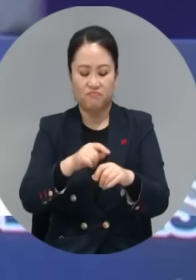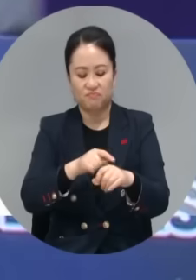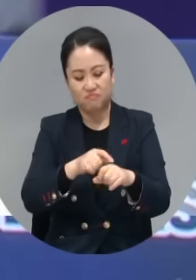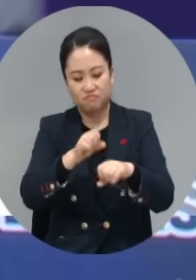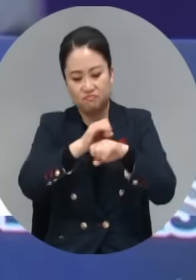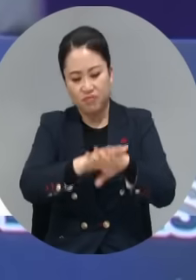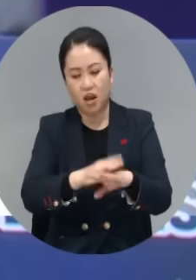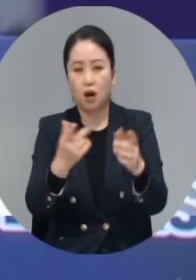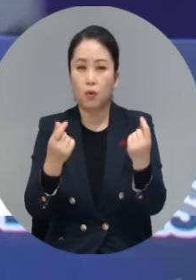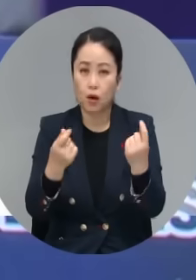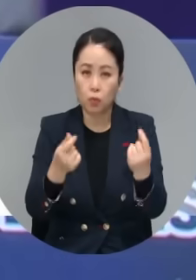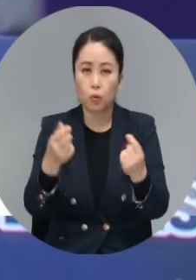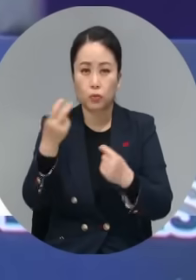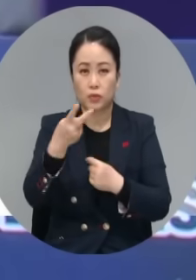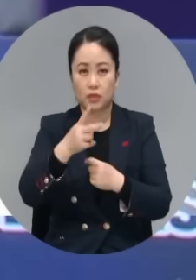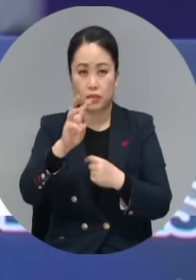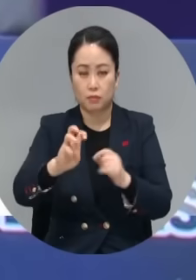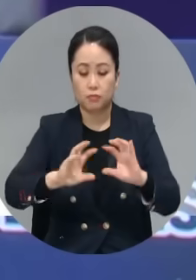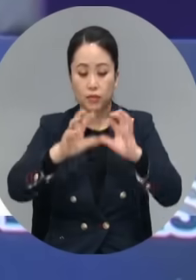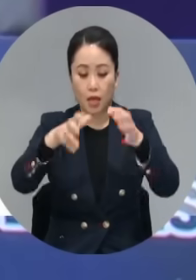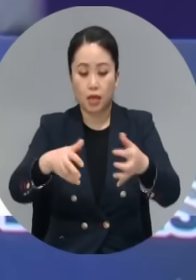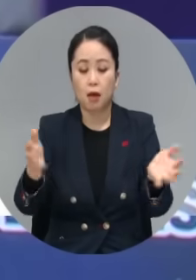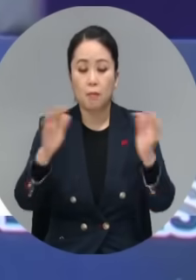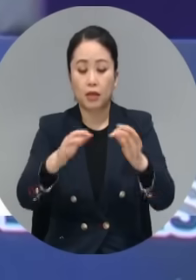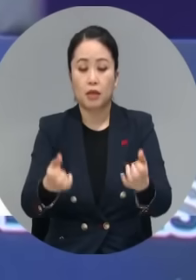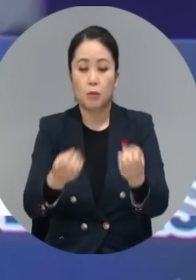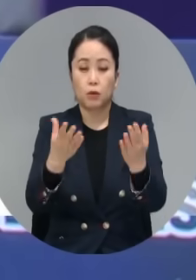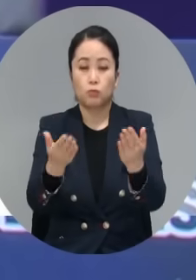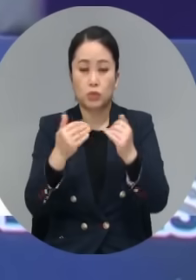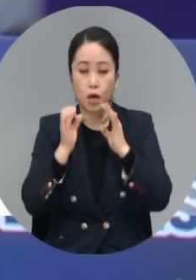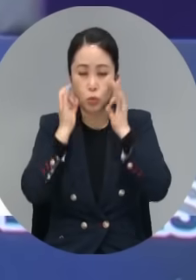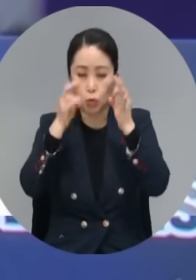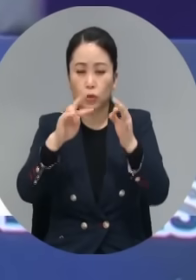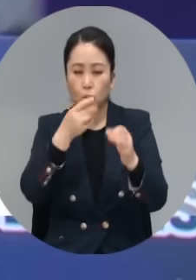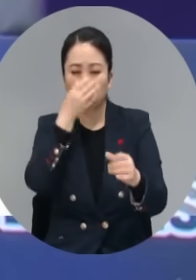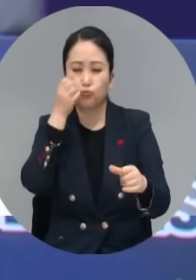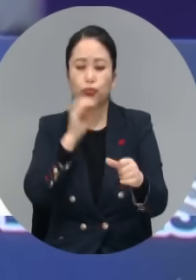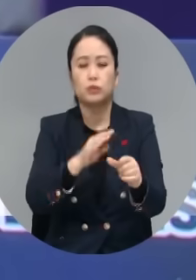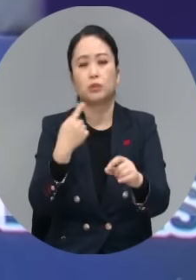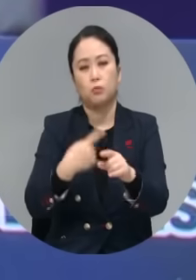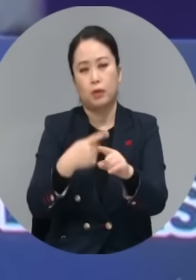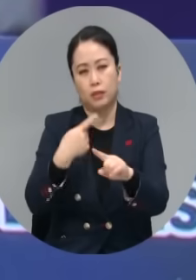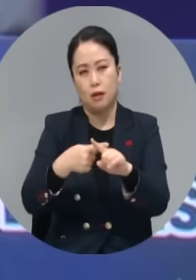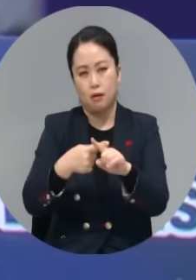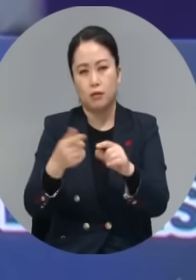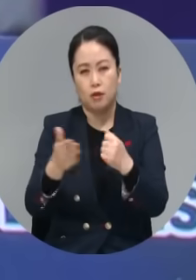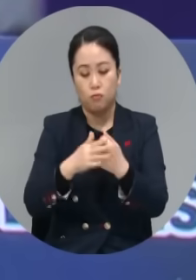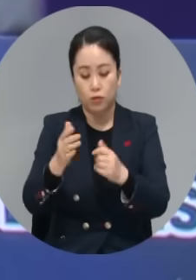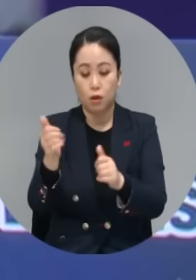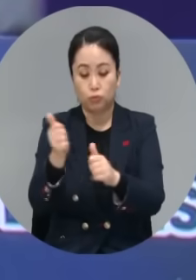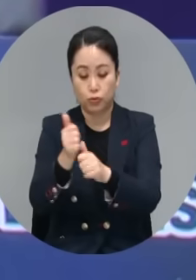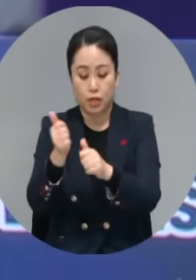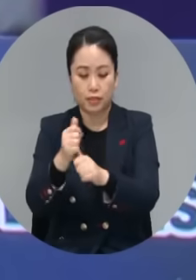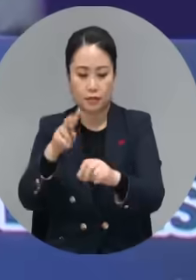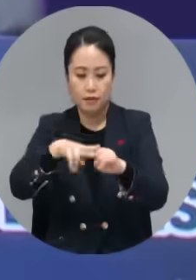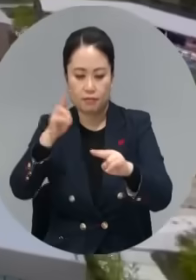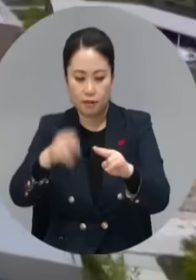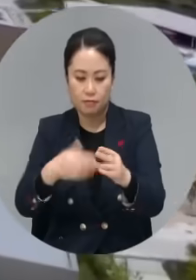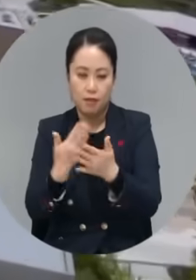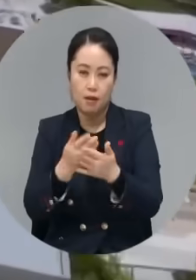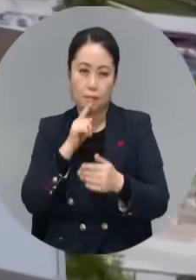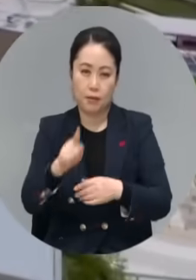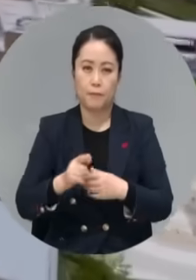노력까지 무시하는 처사라며 이 부사장의 사퇴를 촉구하고 나섰습니다. 김인하 기자입니다.